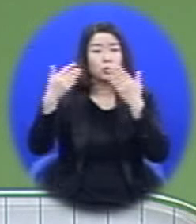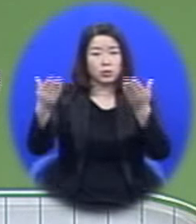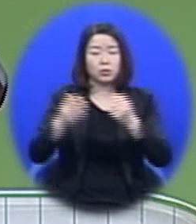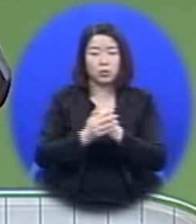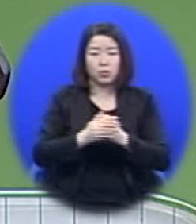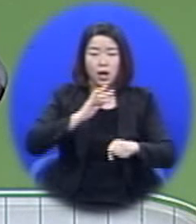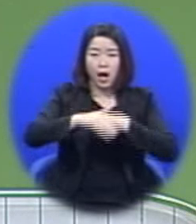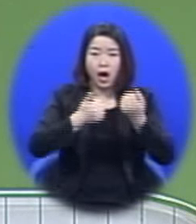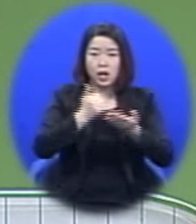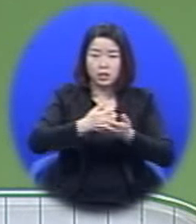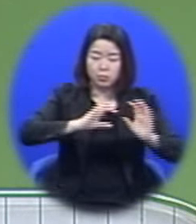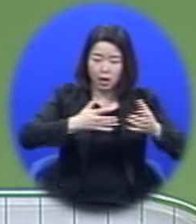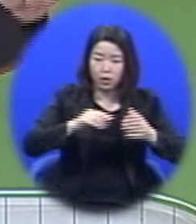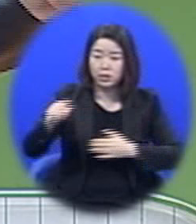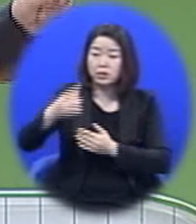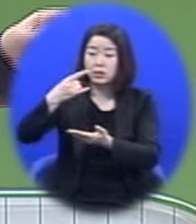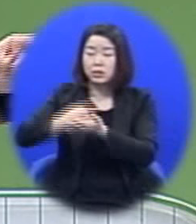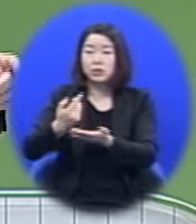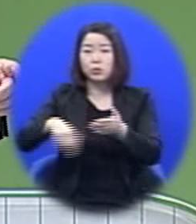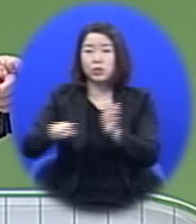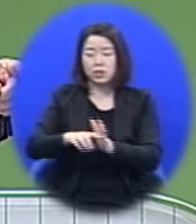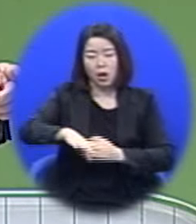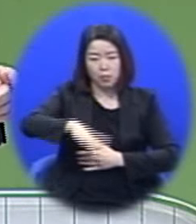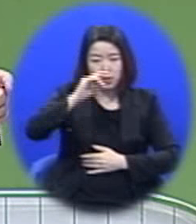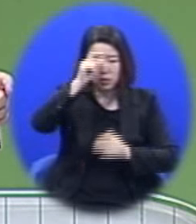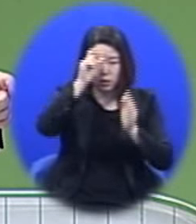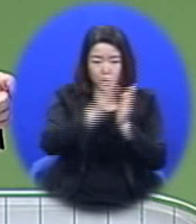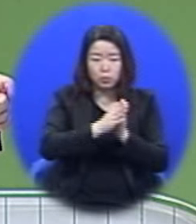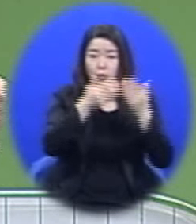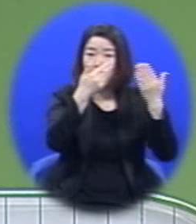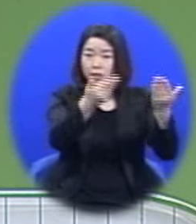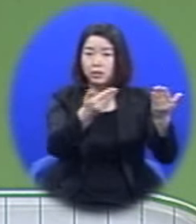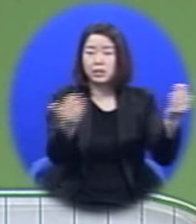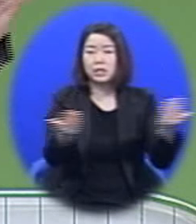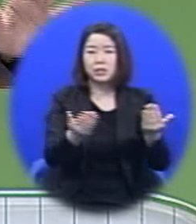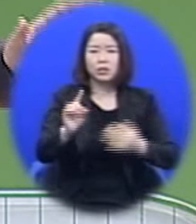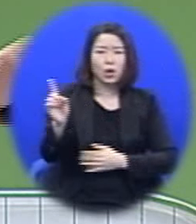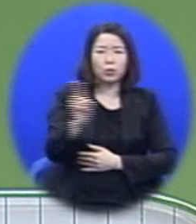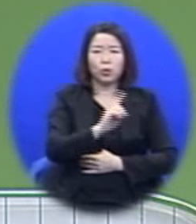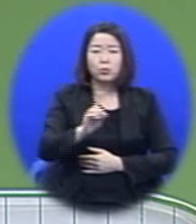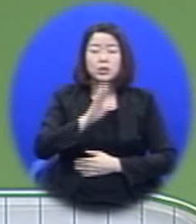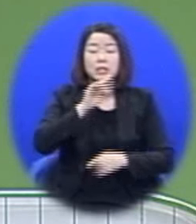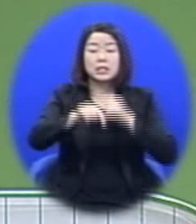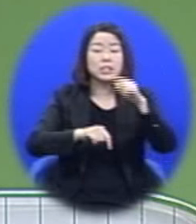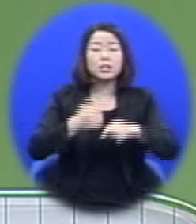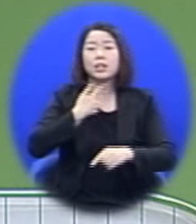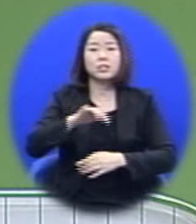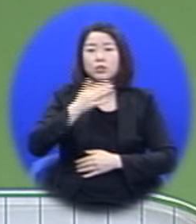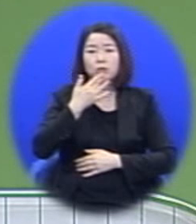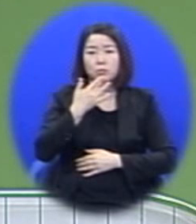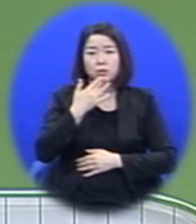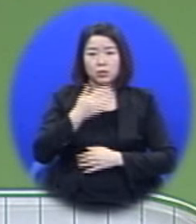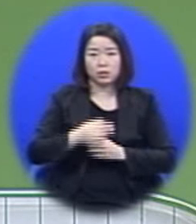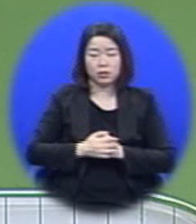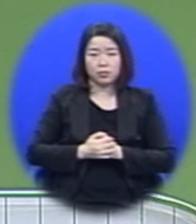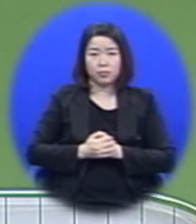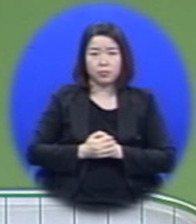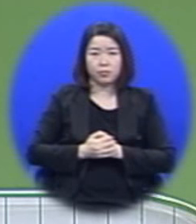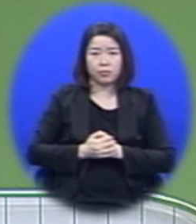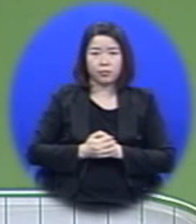하나님의 나라와 그의 의를 위하여 먼저 기도하는 일은 도무지 실천해 보지를 않아요.